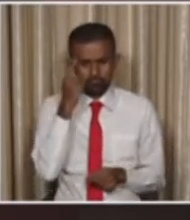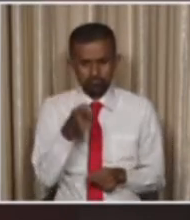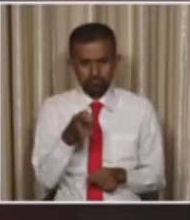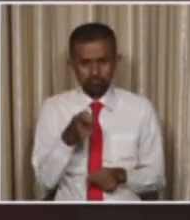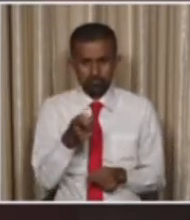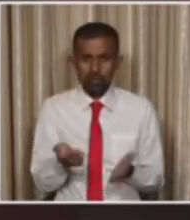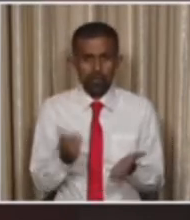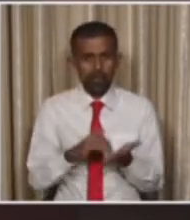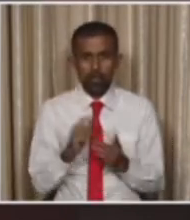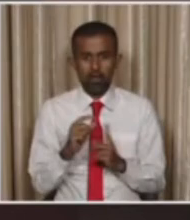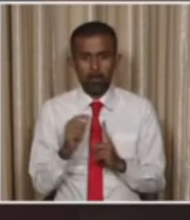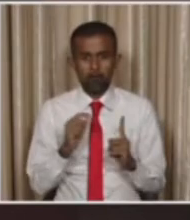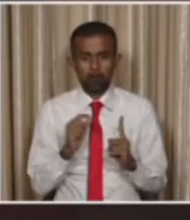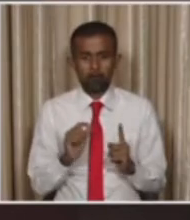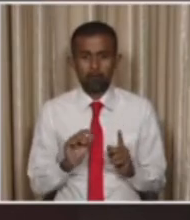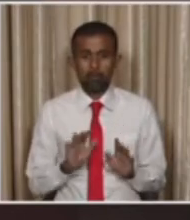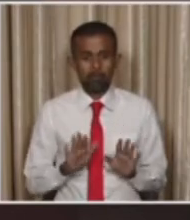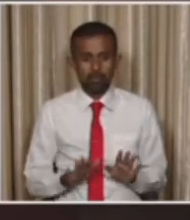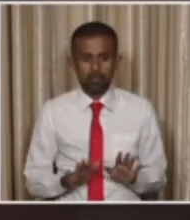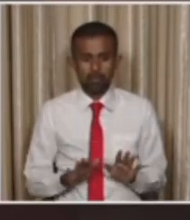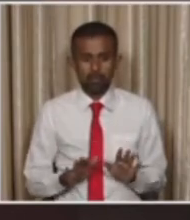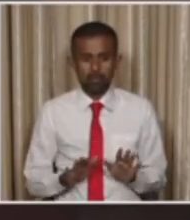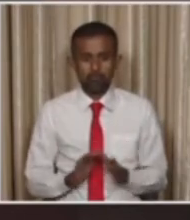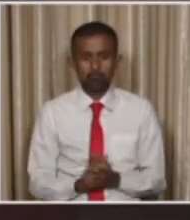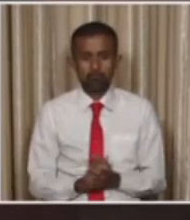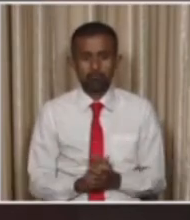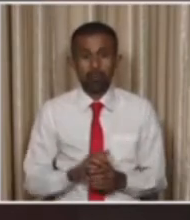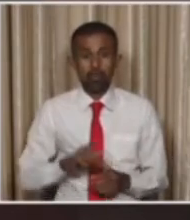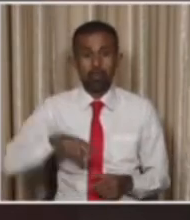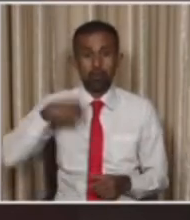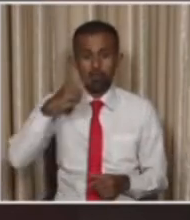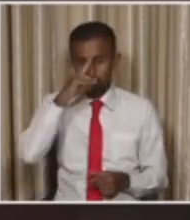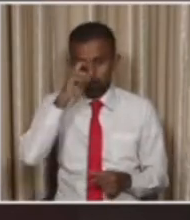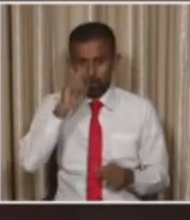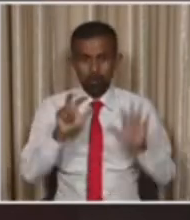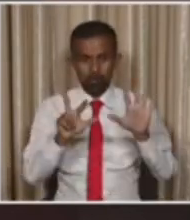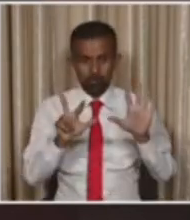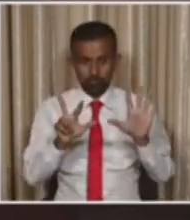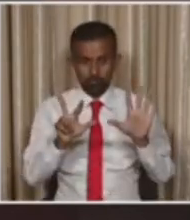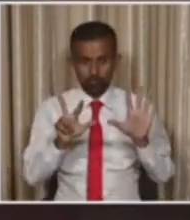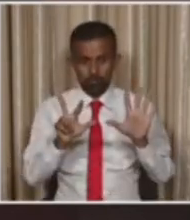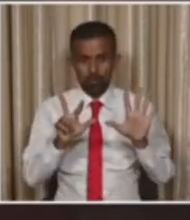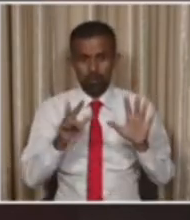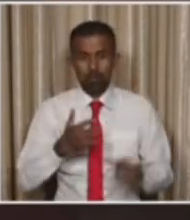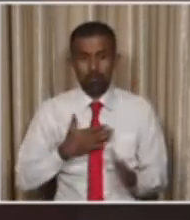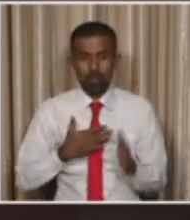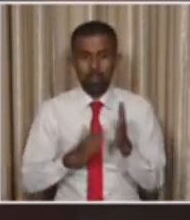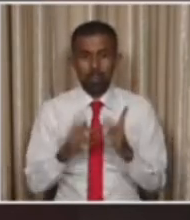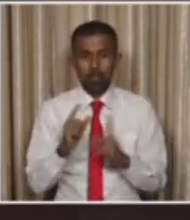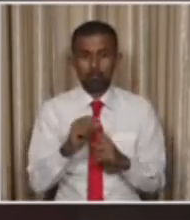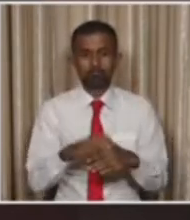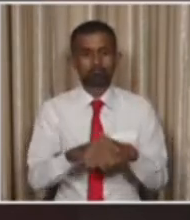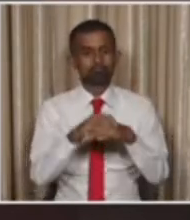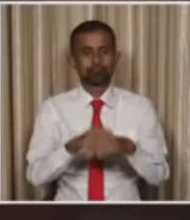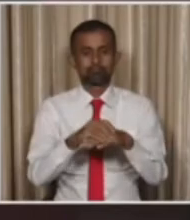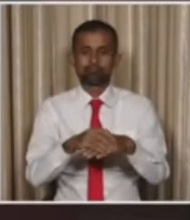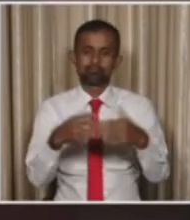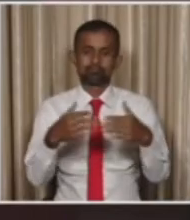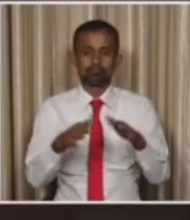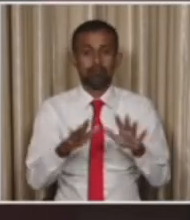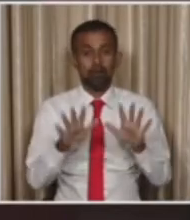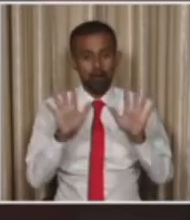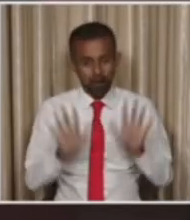ආයේ පාර්ලිමේන්තුව තියෙන්නේ ලබන මාසේ 8 වෙනිදා. අපේ ඇමතිතුමාට අපි සුබ පතනවා